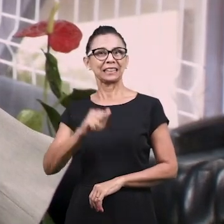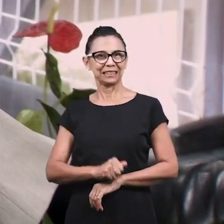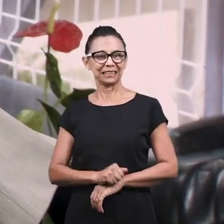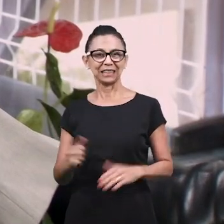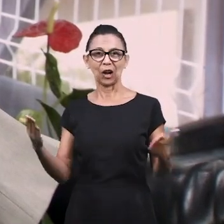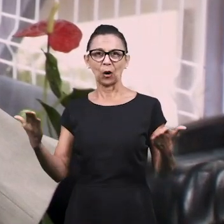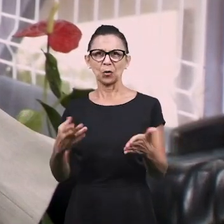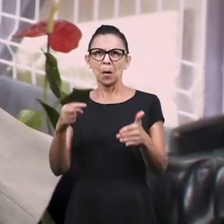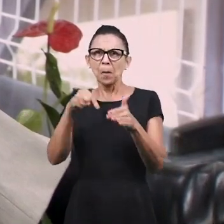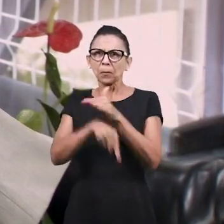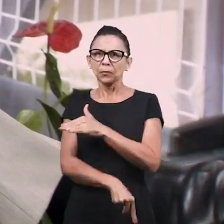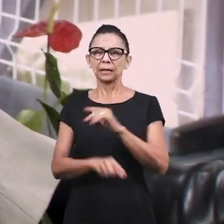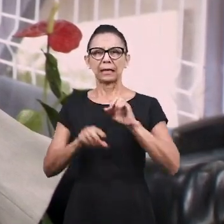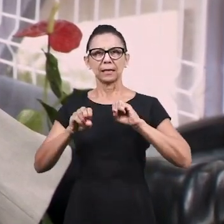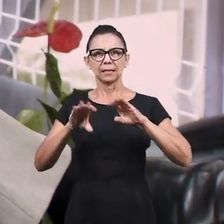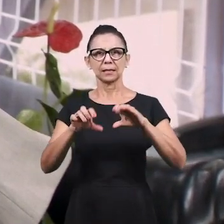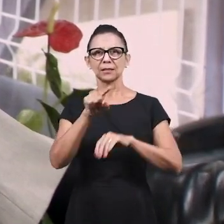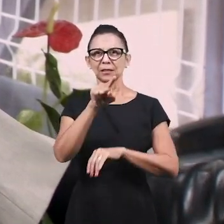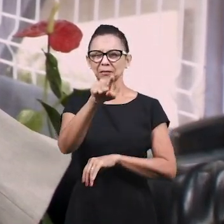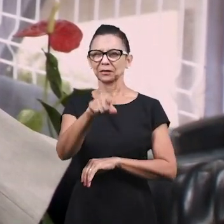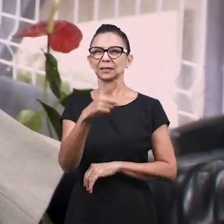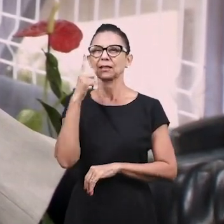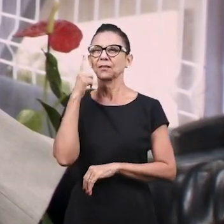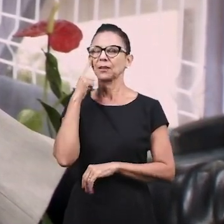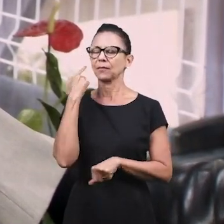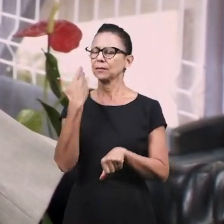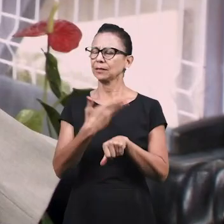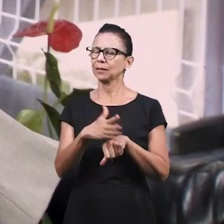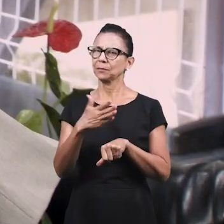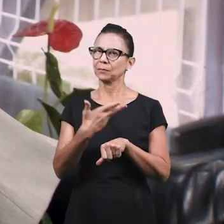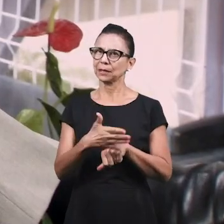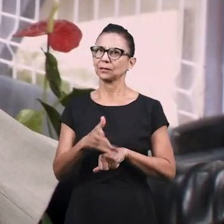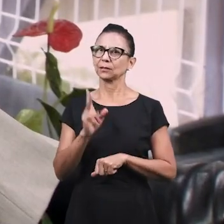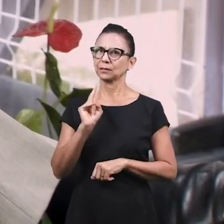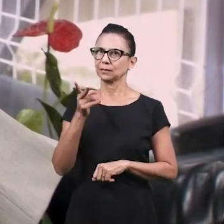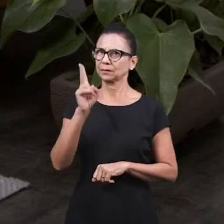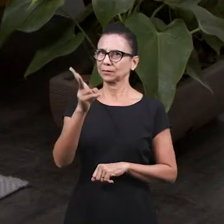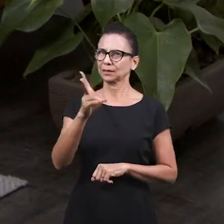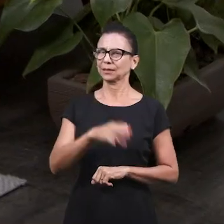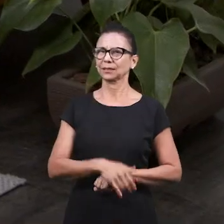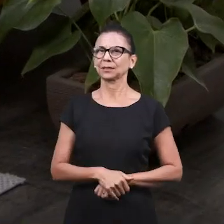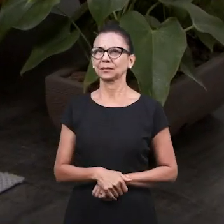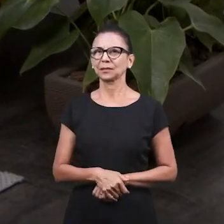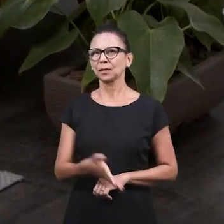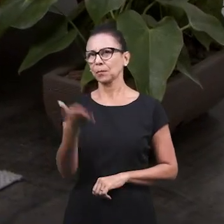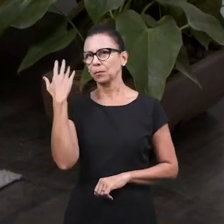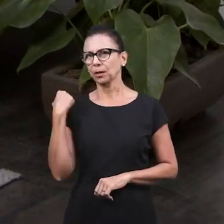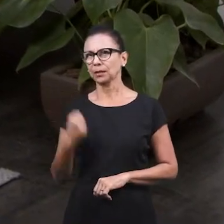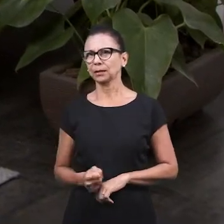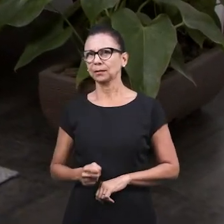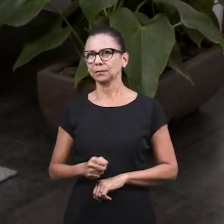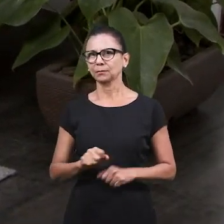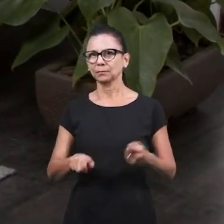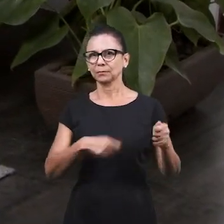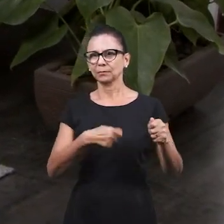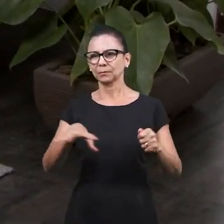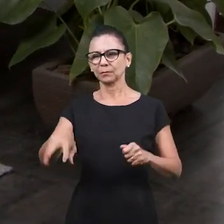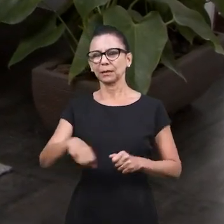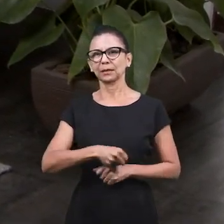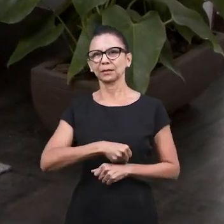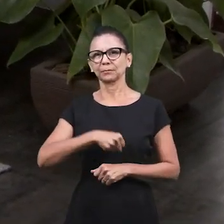нас гамме ми-мажор, а сегодня она продолжит изучать, чтобы вы могли на практике увидеть